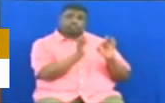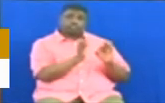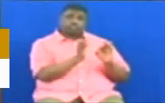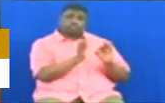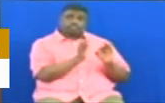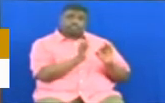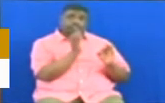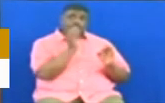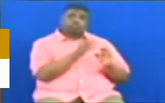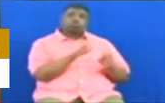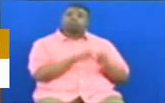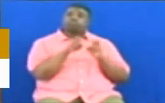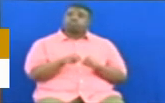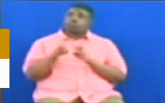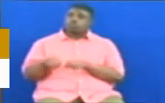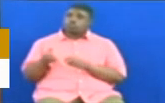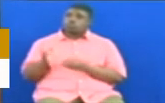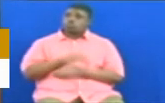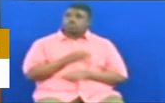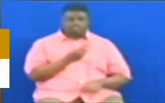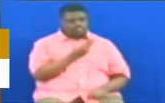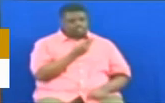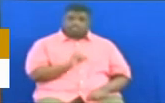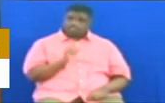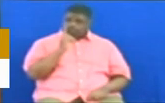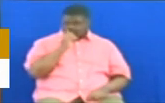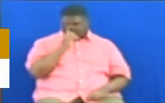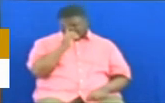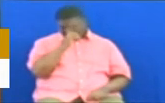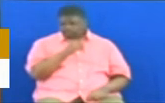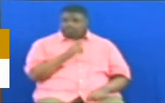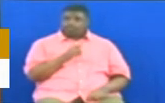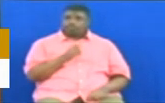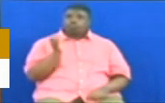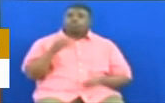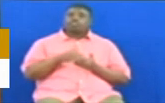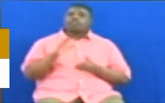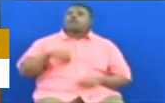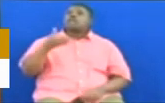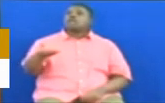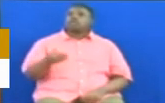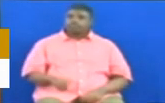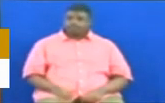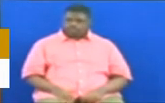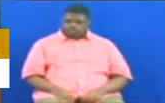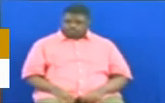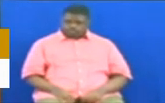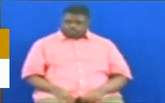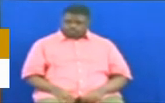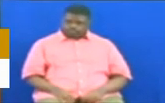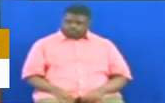turuke, lakini hebu twende ukurasa wa 20, waheshimiwa tutaifikia baadaye. Ukurasa wa